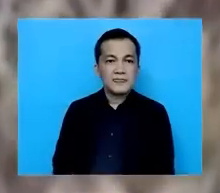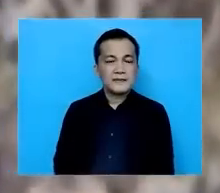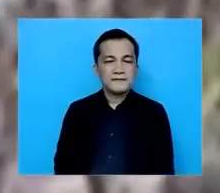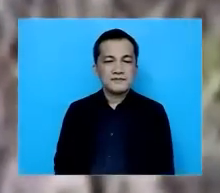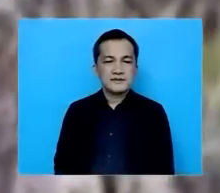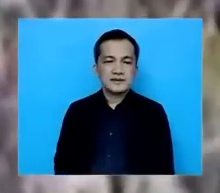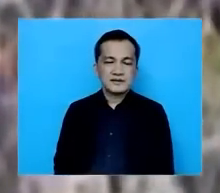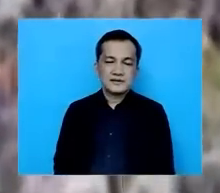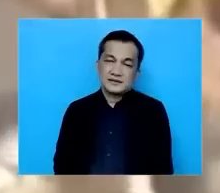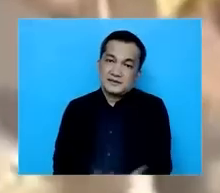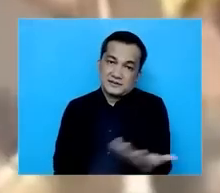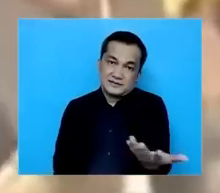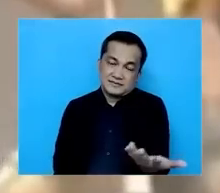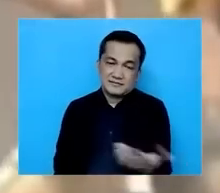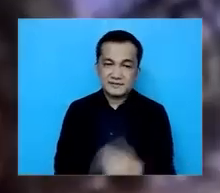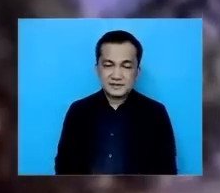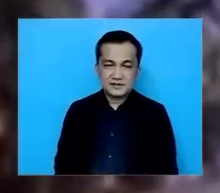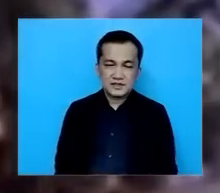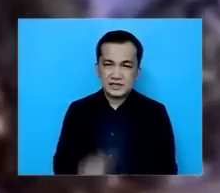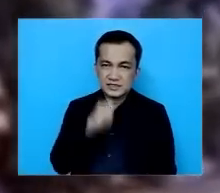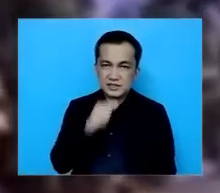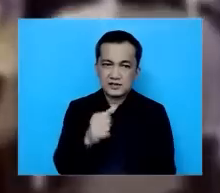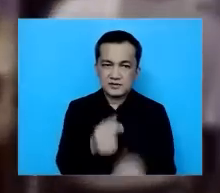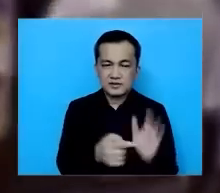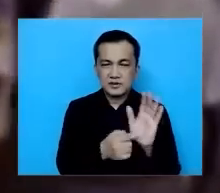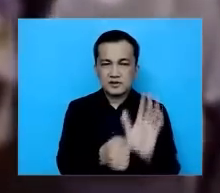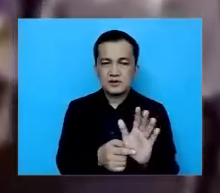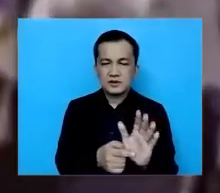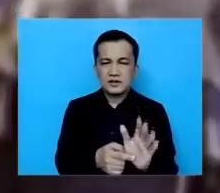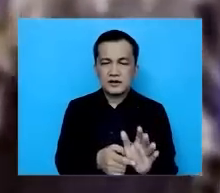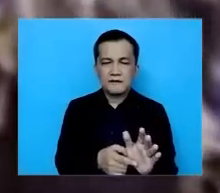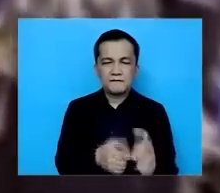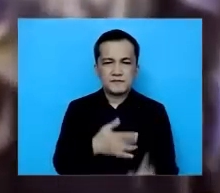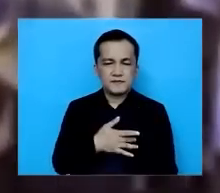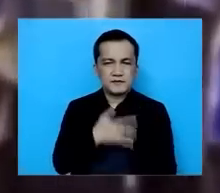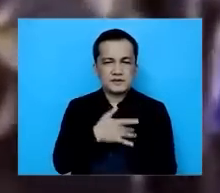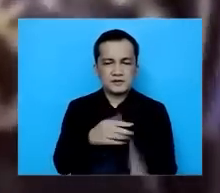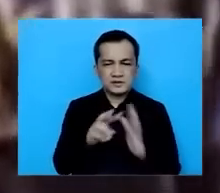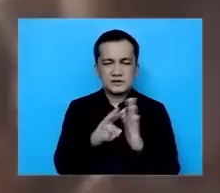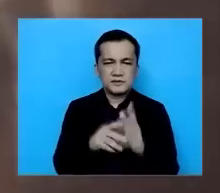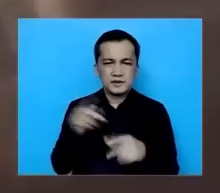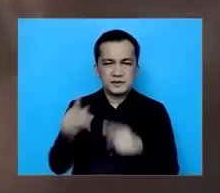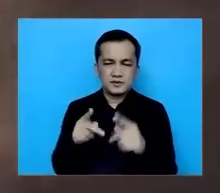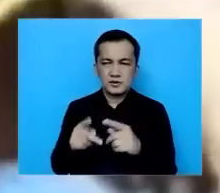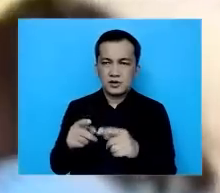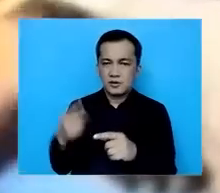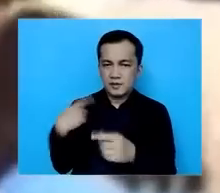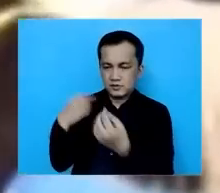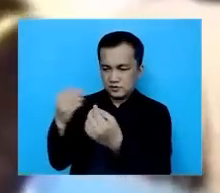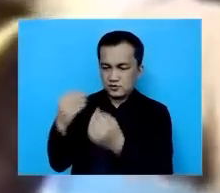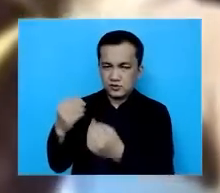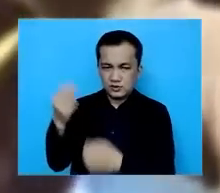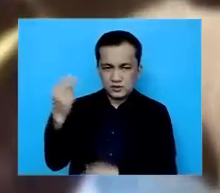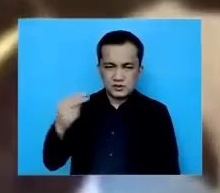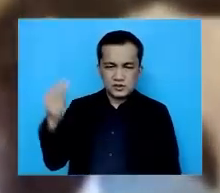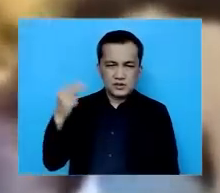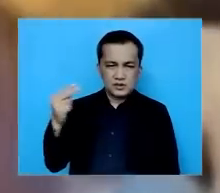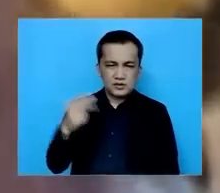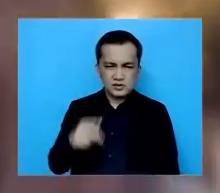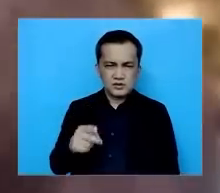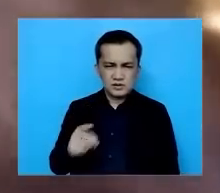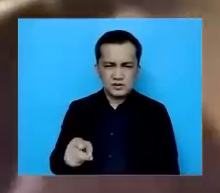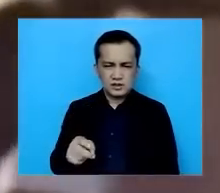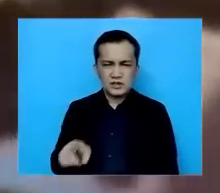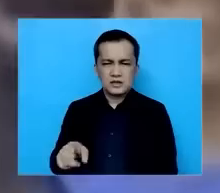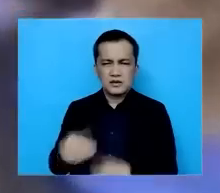Oo, kung hindi rin pala ito sinasalamin sa loobin ng taong bayan. Pero kung meron mang tinuro sa atin ang kasaysayan at ang usad ng